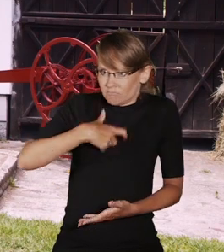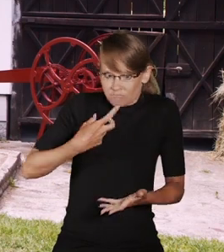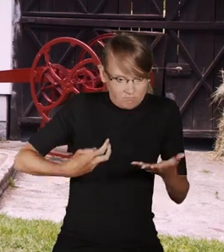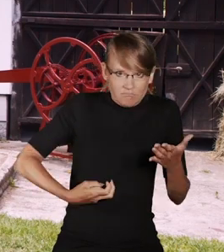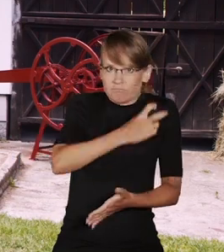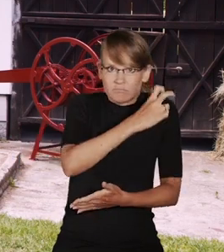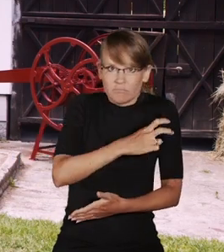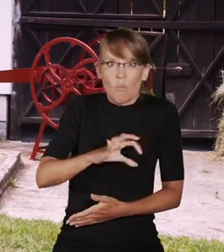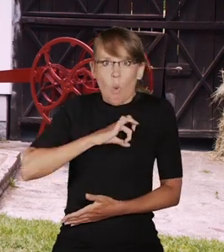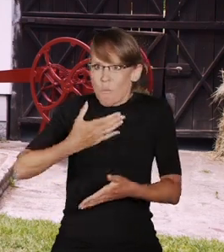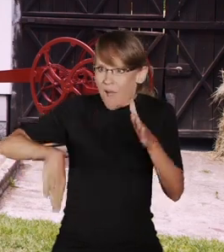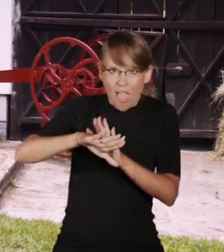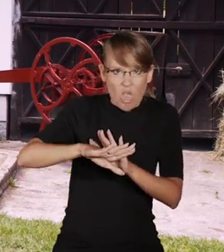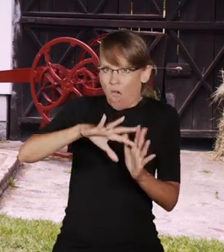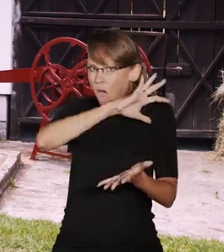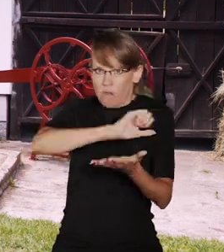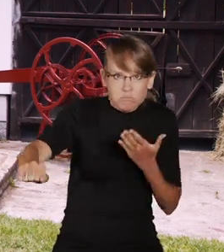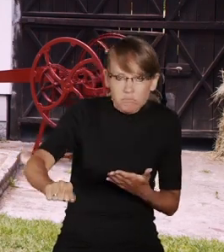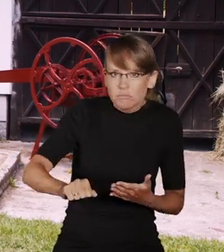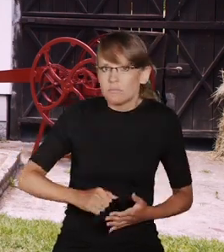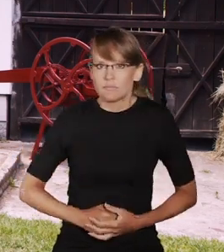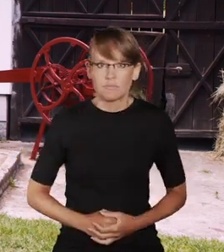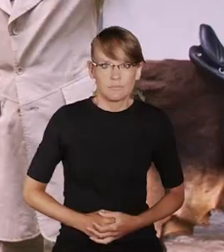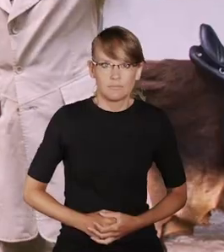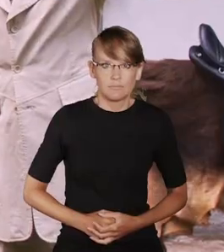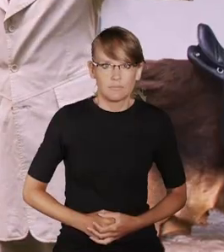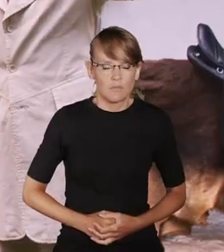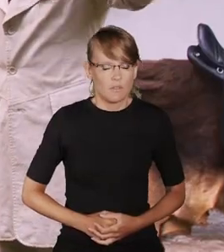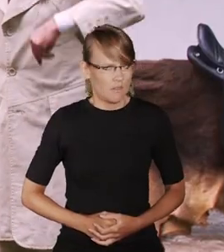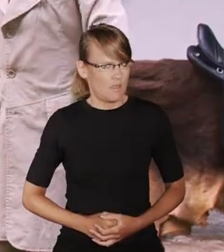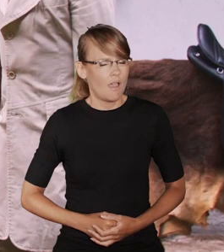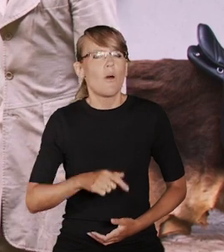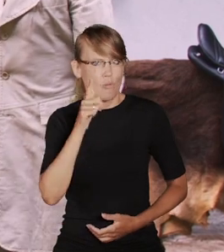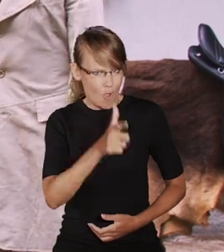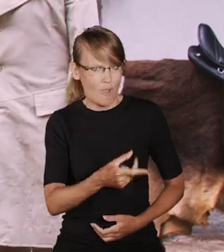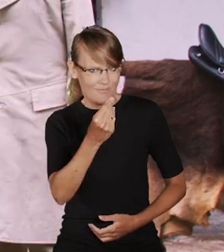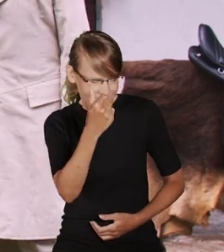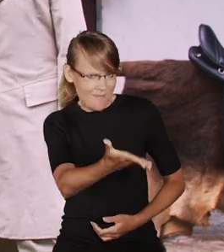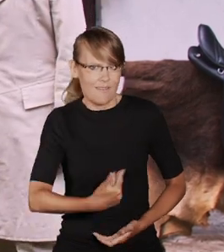ja jestem w takim nastroju, że jeśli jutro nie zapłacę procentów,